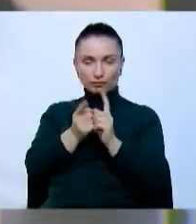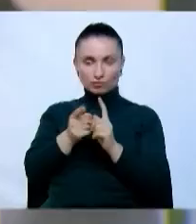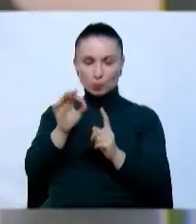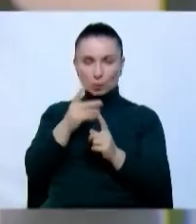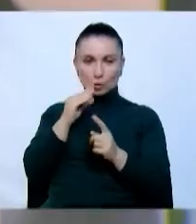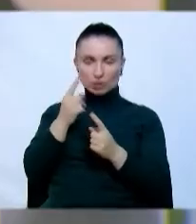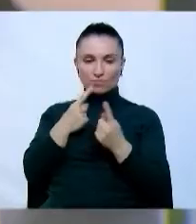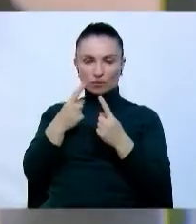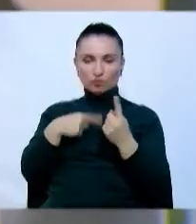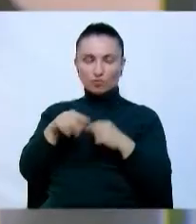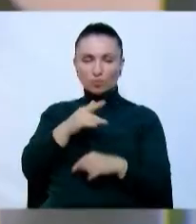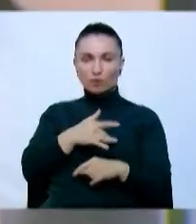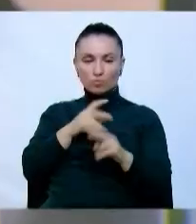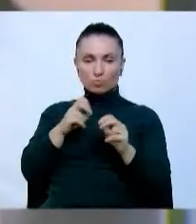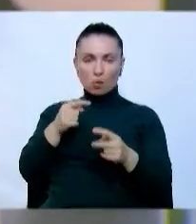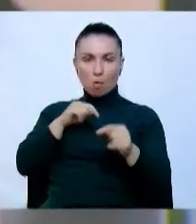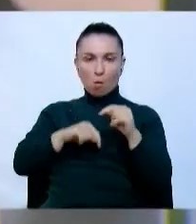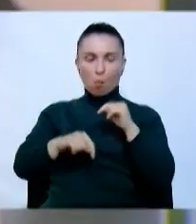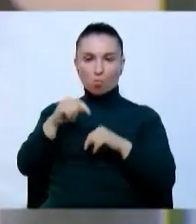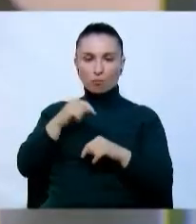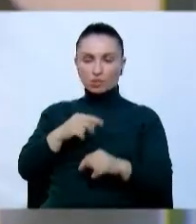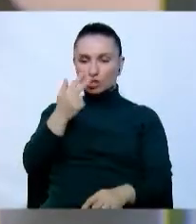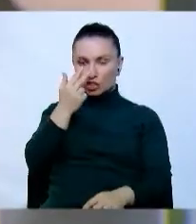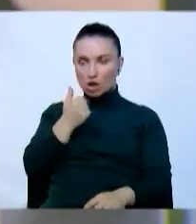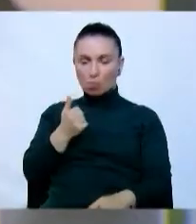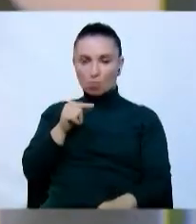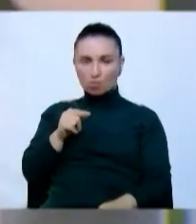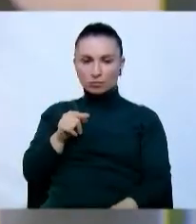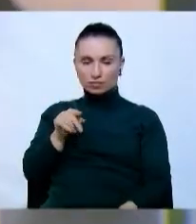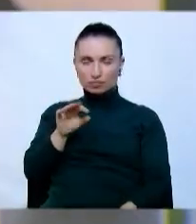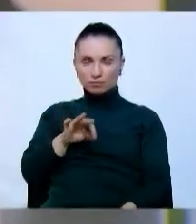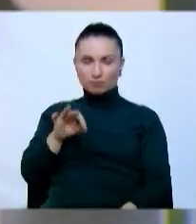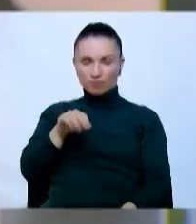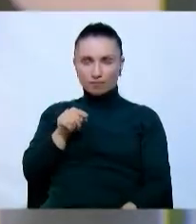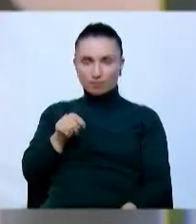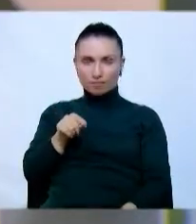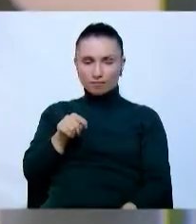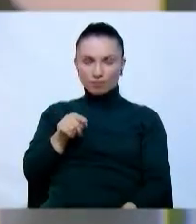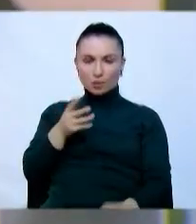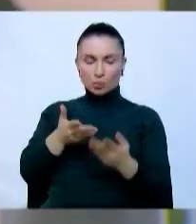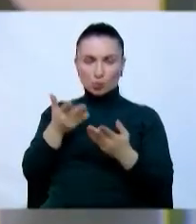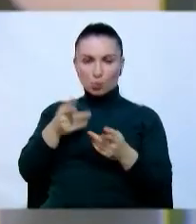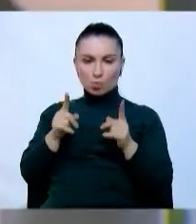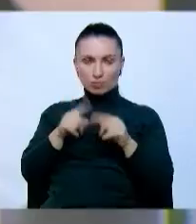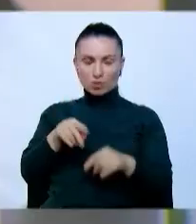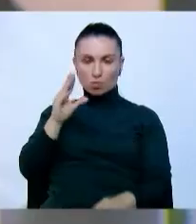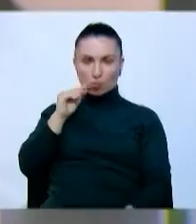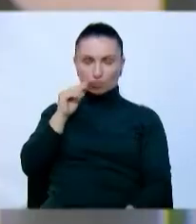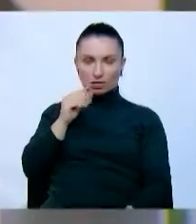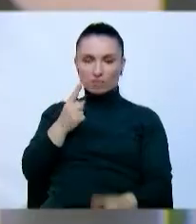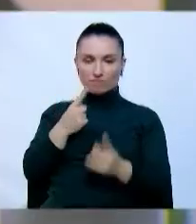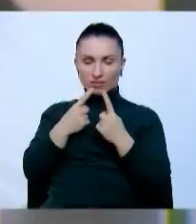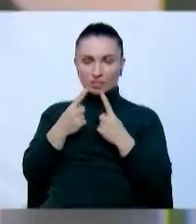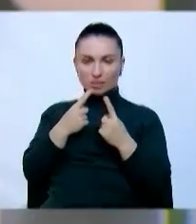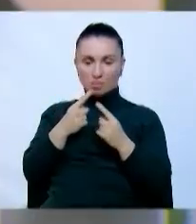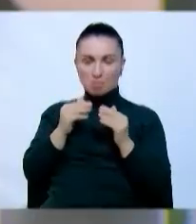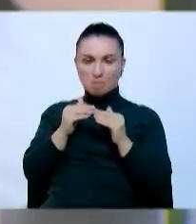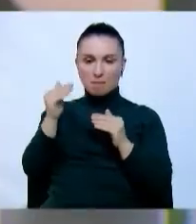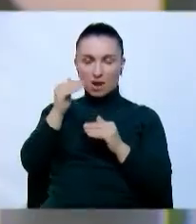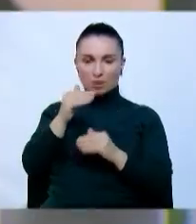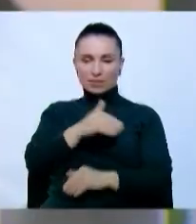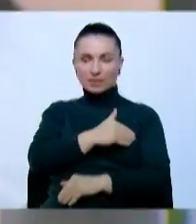ვლაპარაკობთ, ჩვენ გულისხმობთ ორგანიზმის შეგუების უნარს, ადაპტაციის უნარს, თუმცა როდესაც საუბრობთ